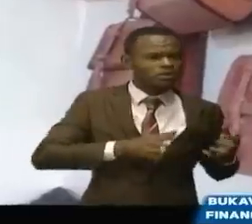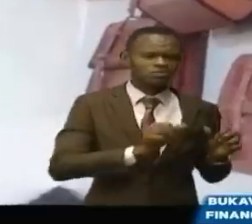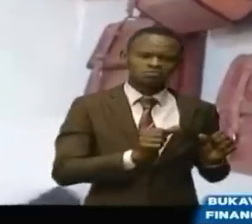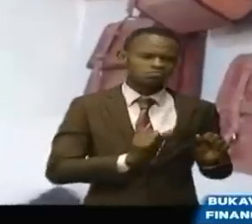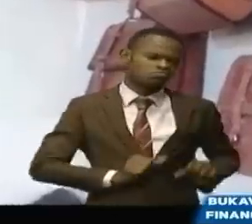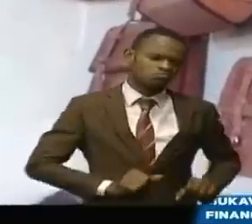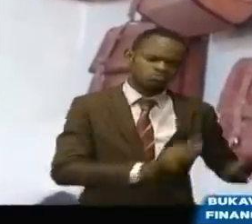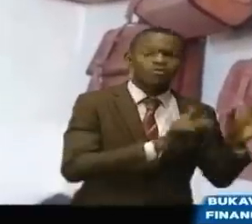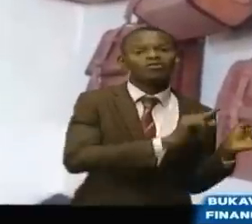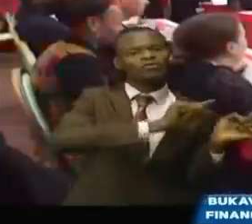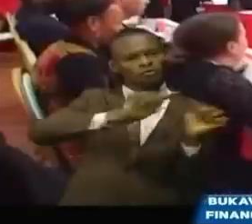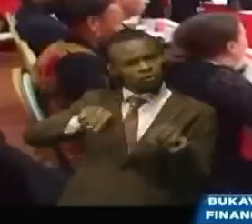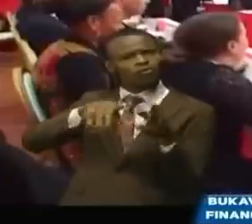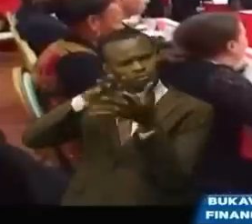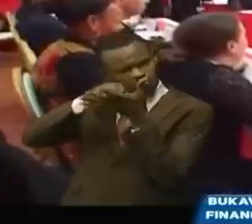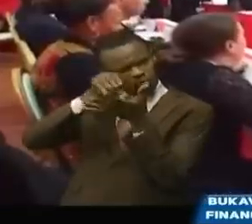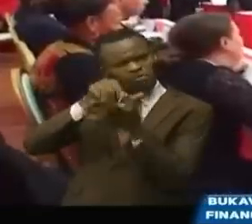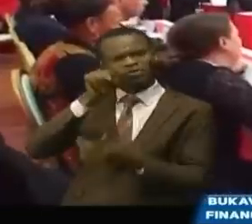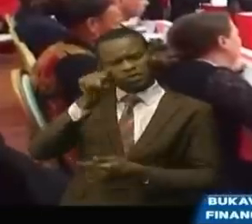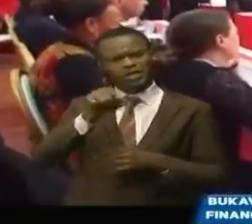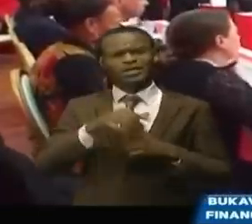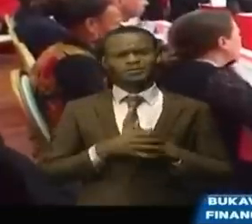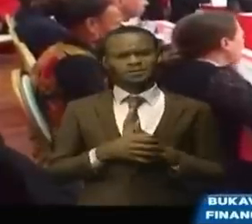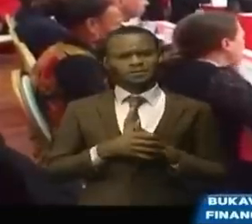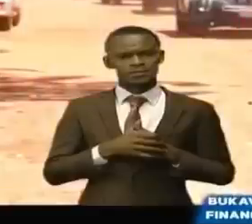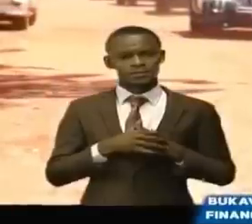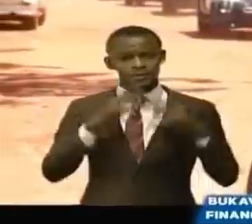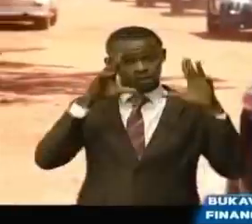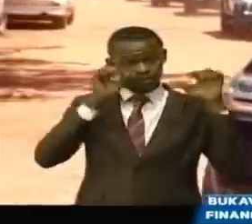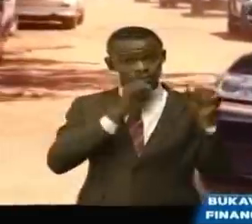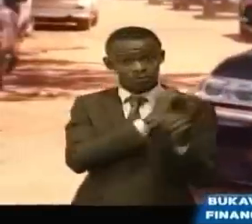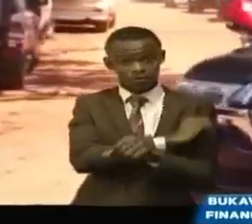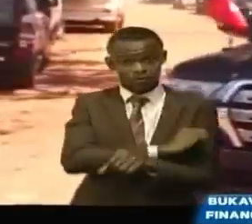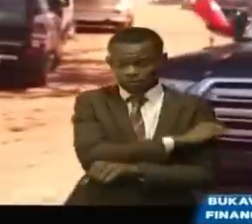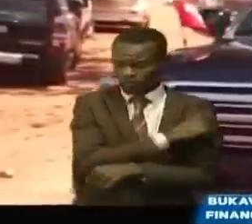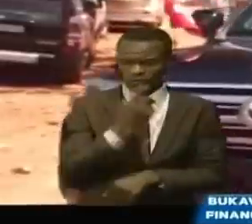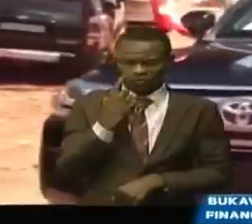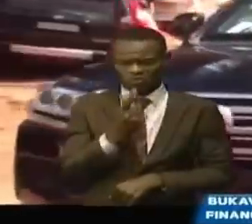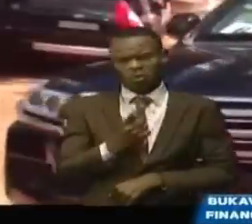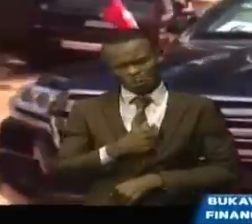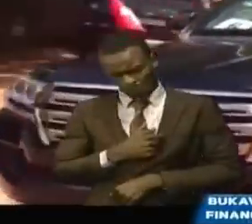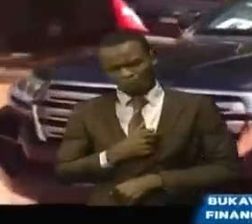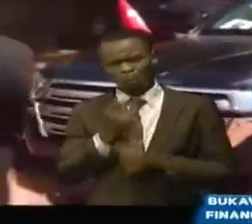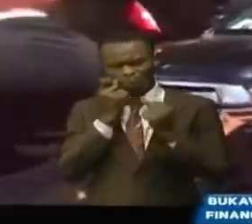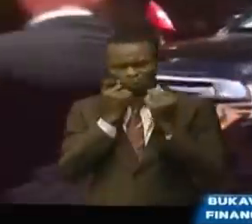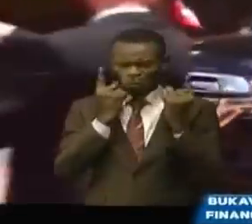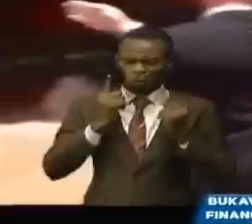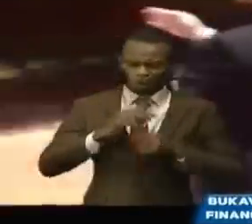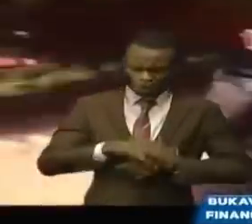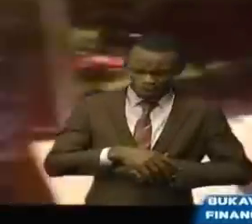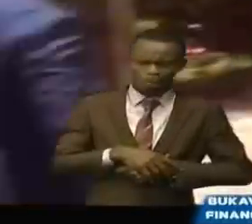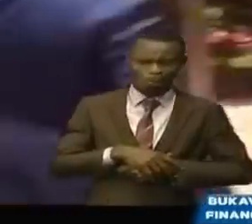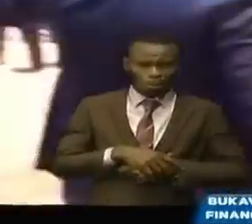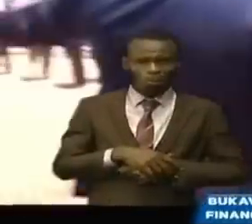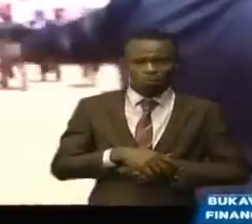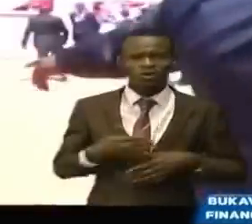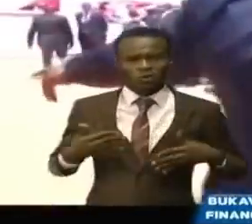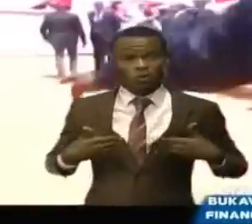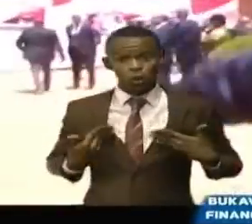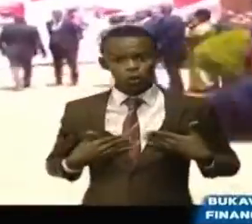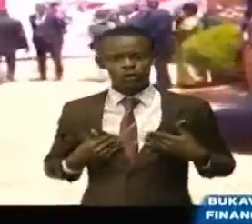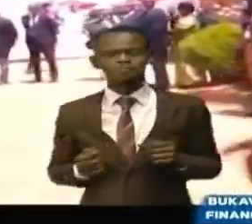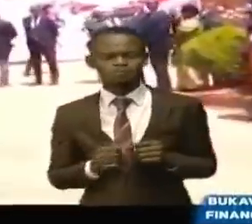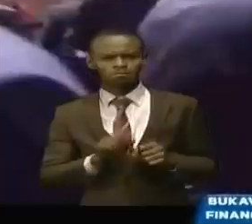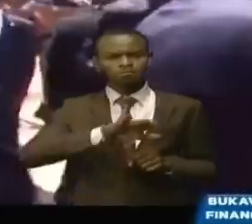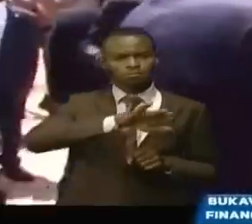encouragements du président de la Confédération helvétique Alain Berset. L'autre structure privée qui bénéficie d'un appui financier important de la Suisse